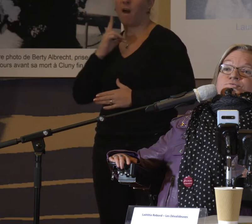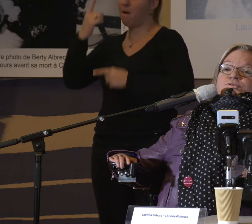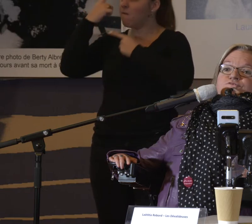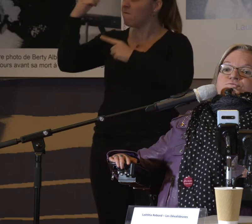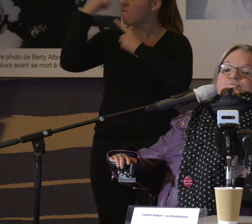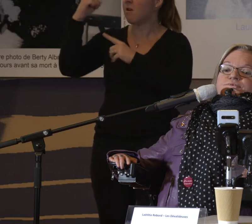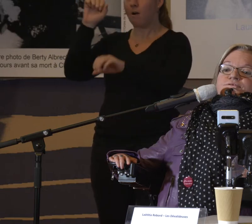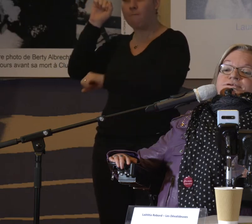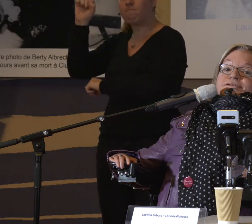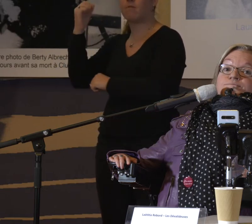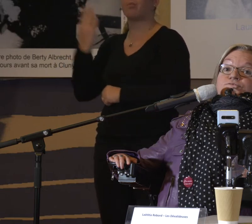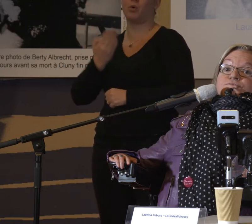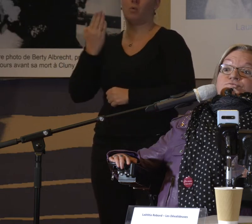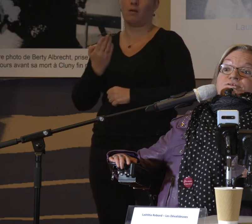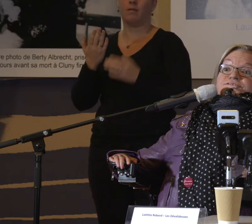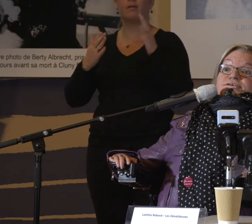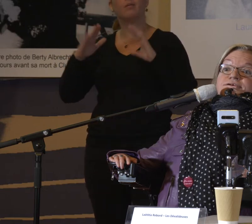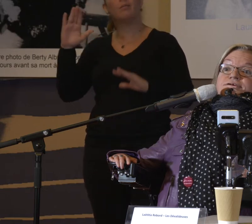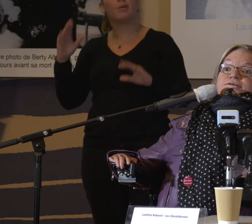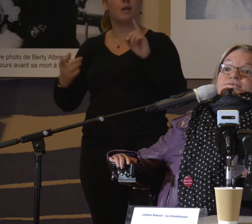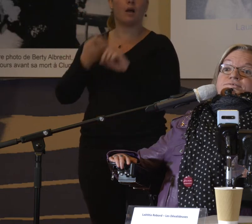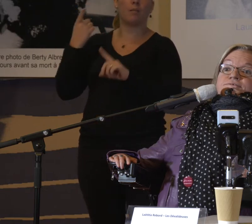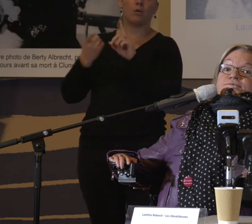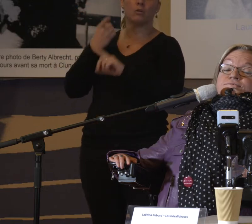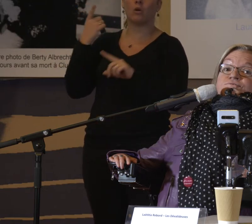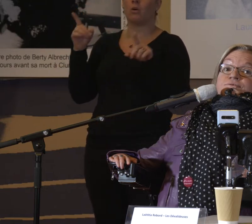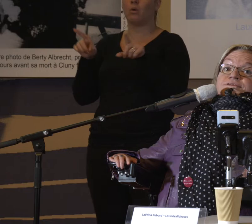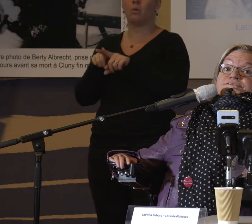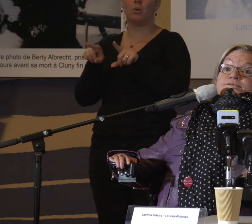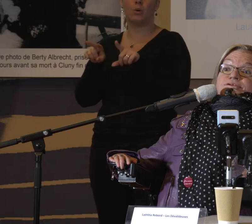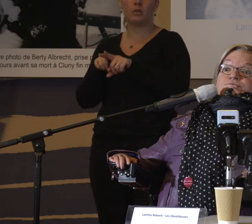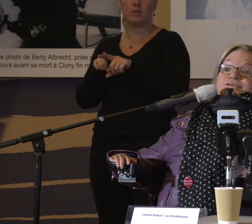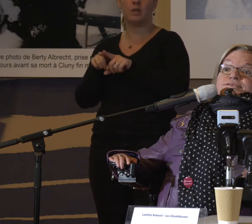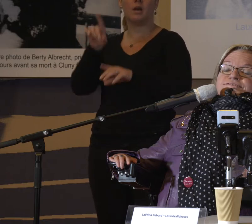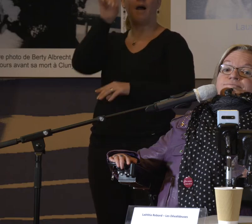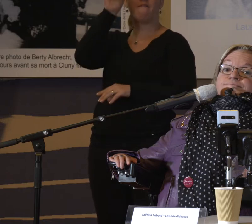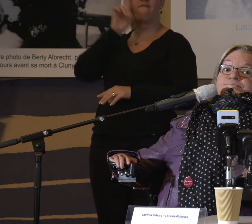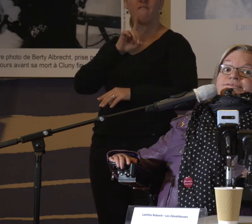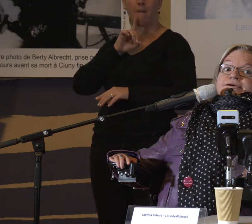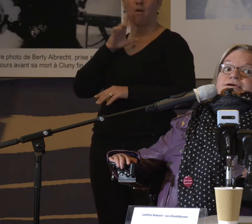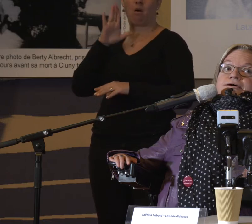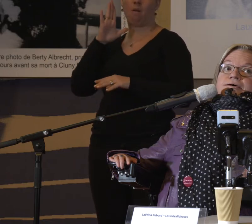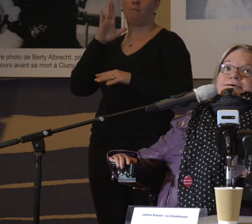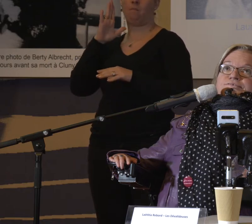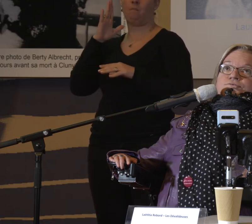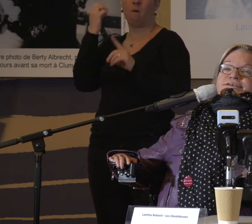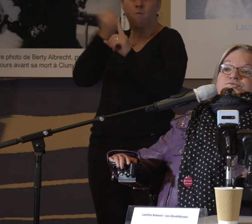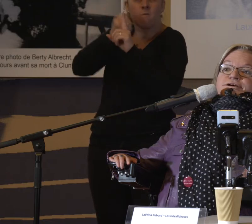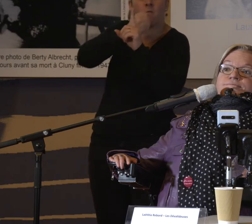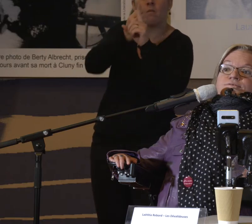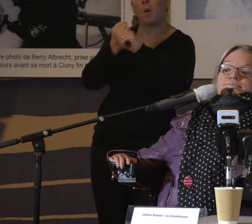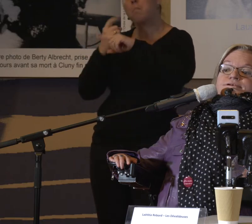Et nous pensons qu'il est important de croiser le féminisme avec le validisme. Parce